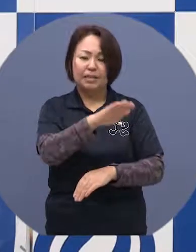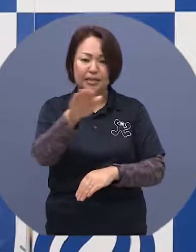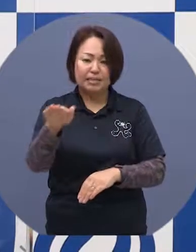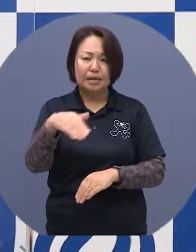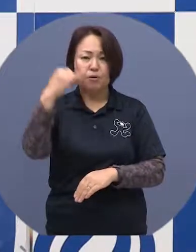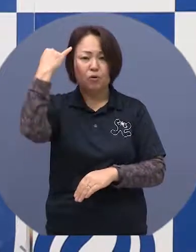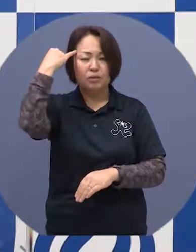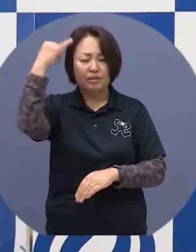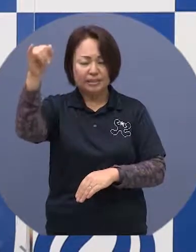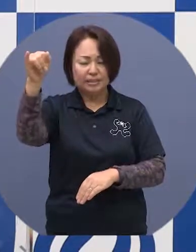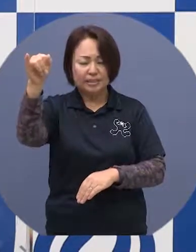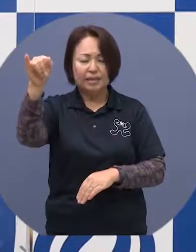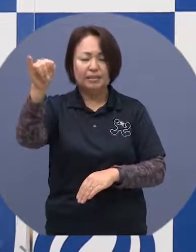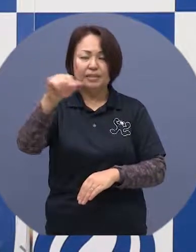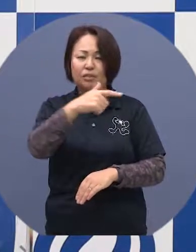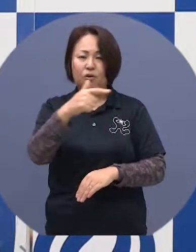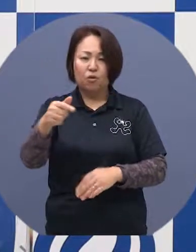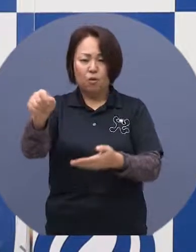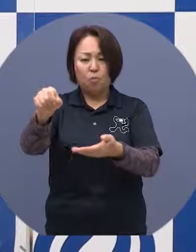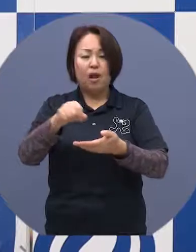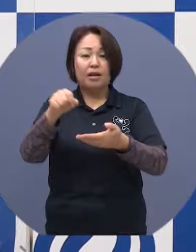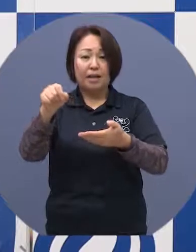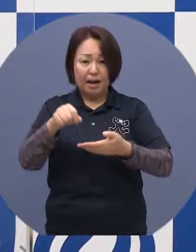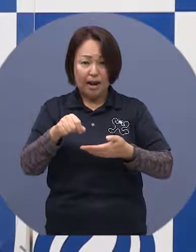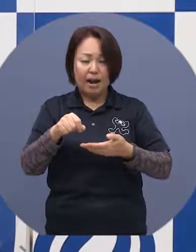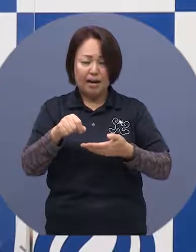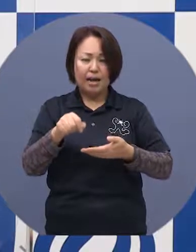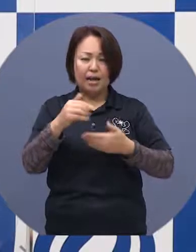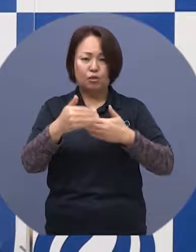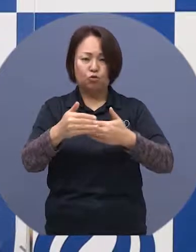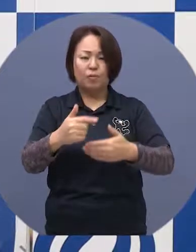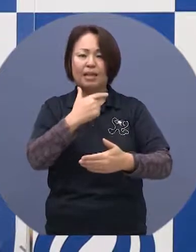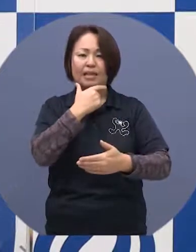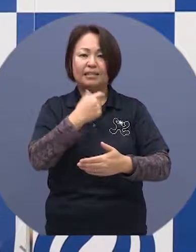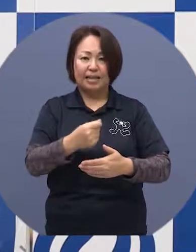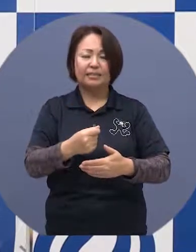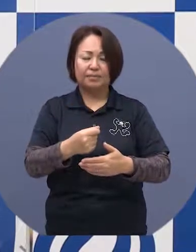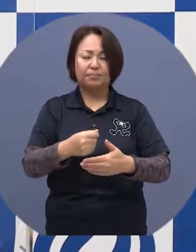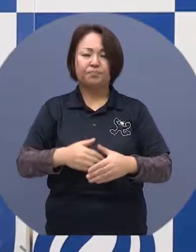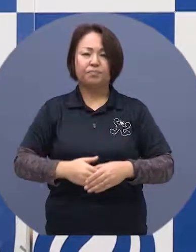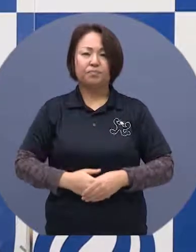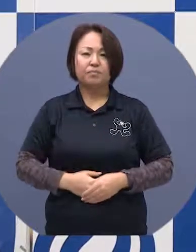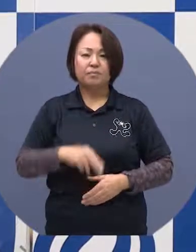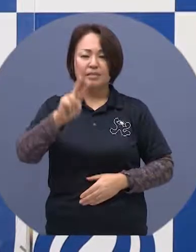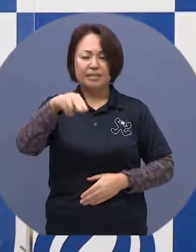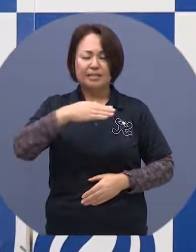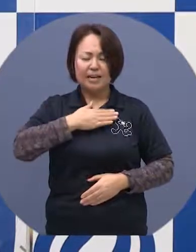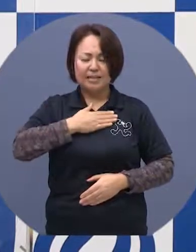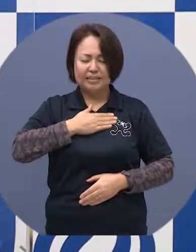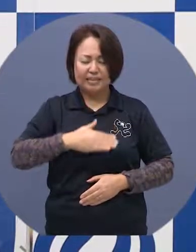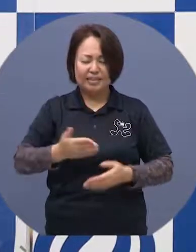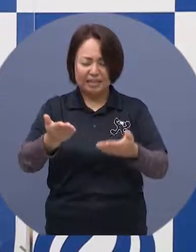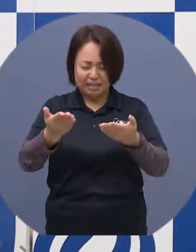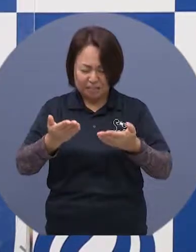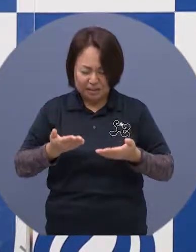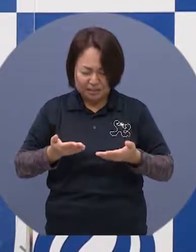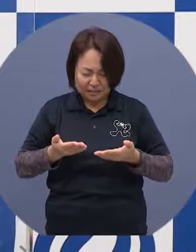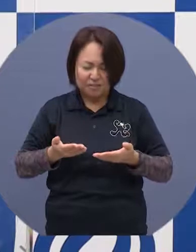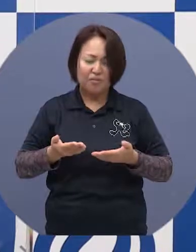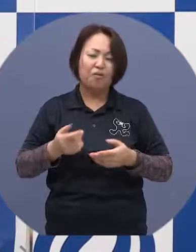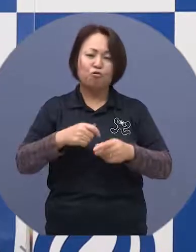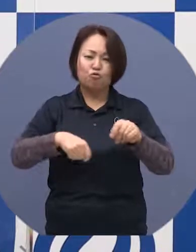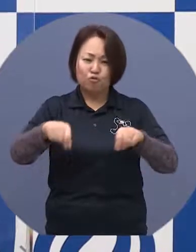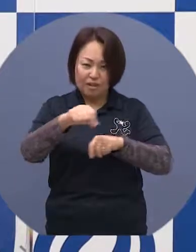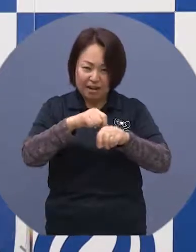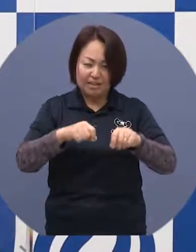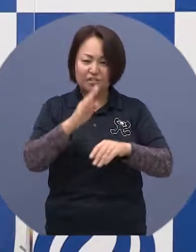丁寧に進めてまいりたいと考えておるところでありますので他のこれか言ってもありますよね重ねてお願い申し上げる次第で